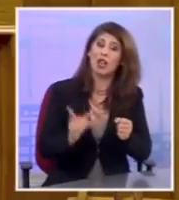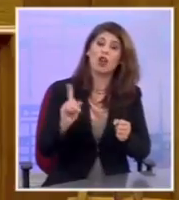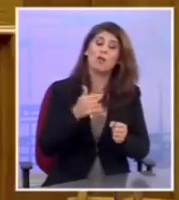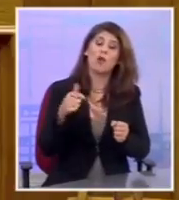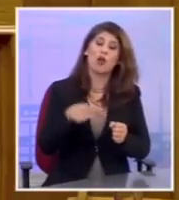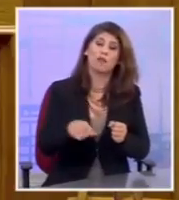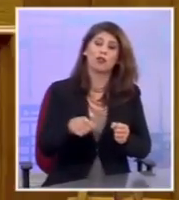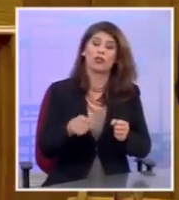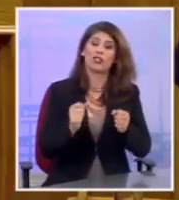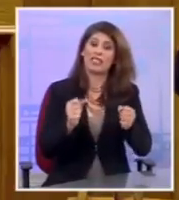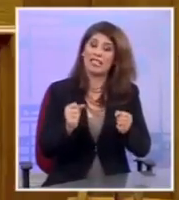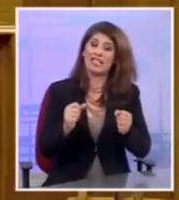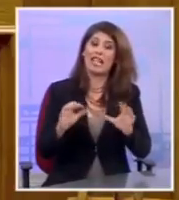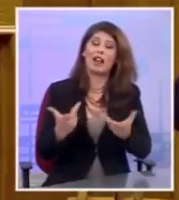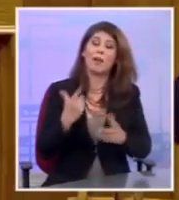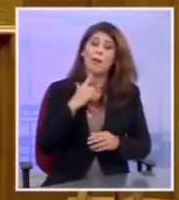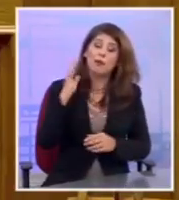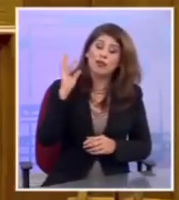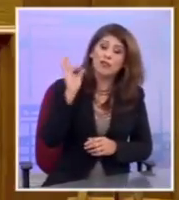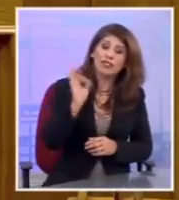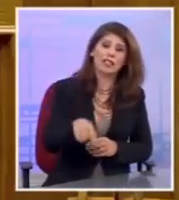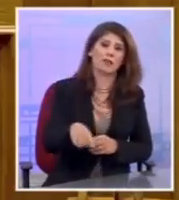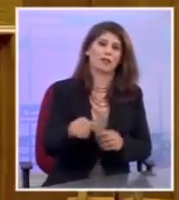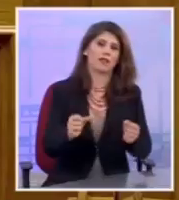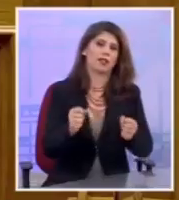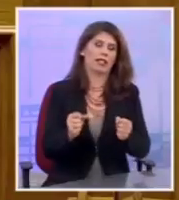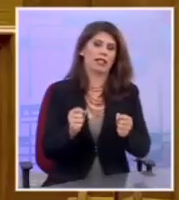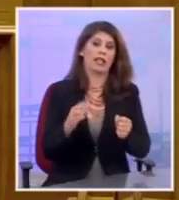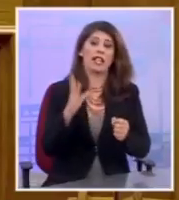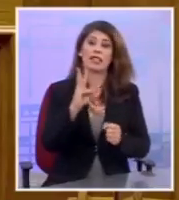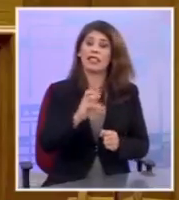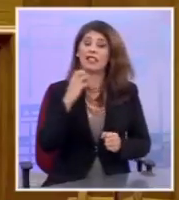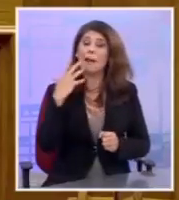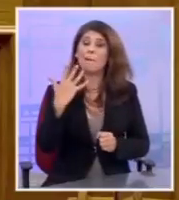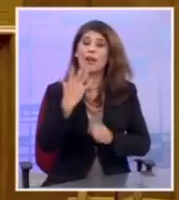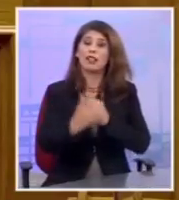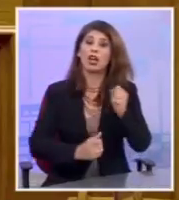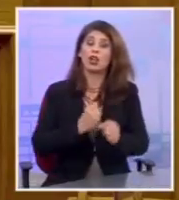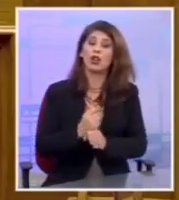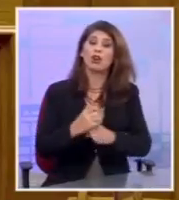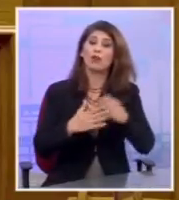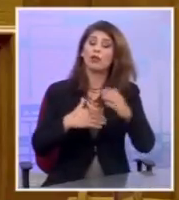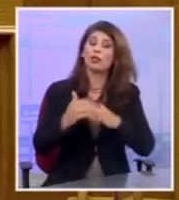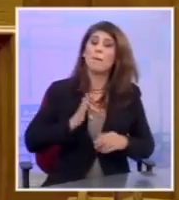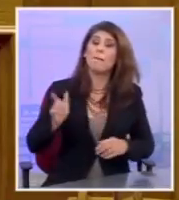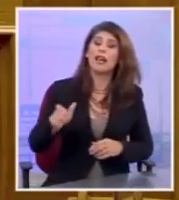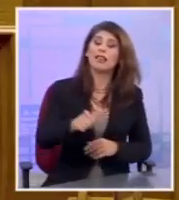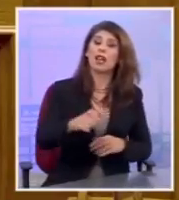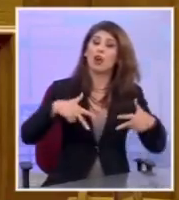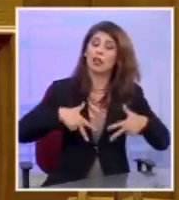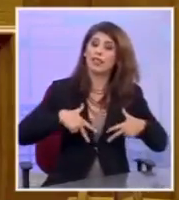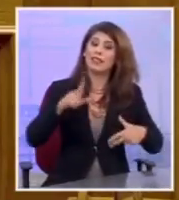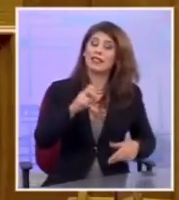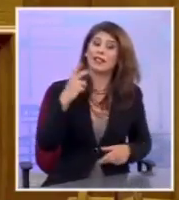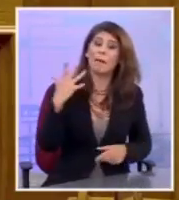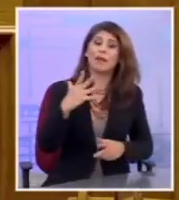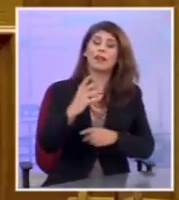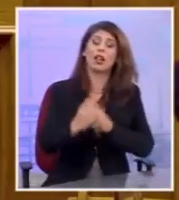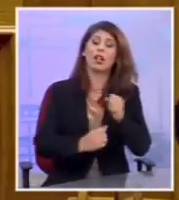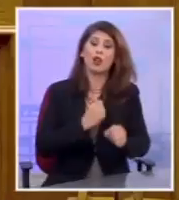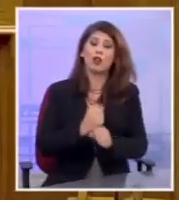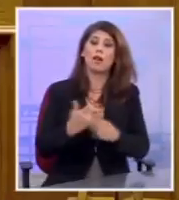αυτό στην κρίση, αλλά πώς φτάσαμε σε αυτή την κρίση. Για τα 35 χρόνια που χτίσαμε το πελατειακό κράτος, για τα 35 χρόνια